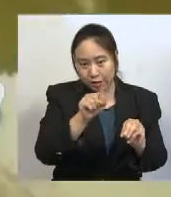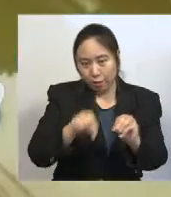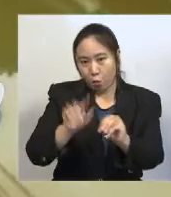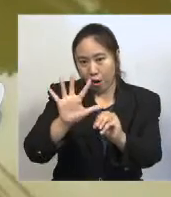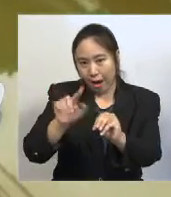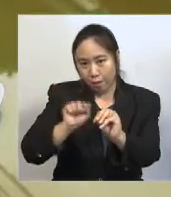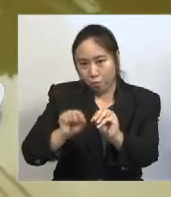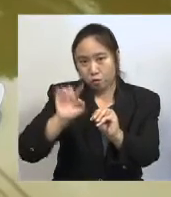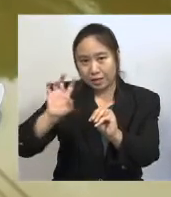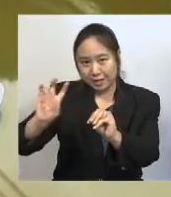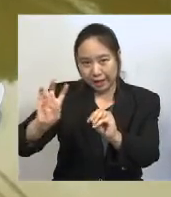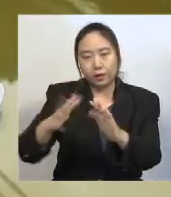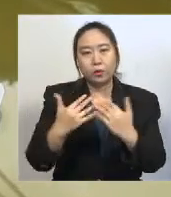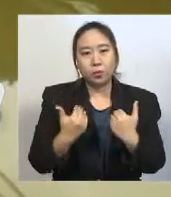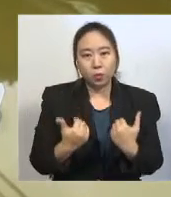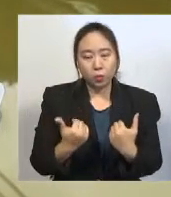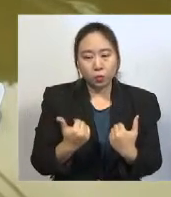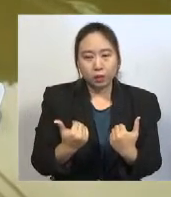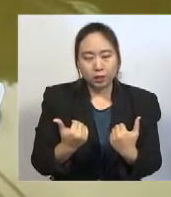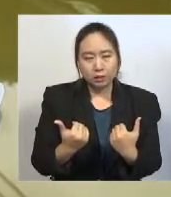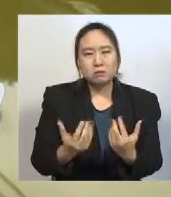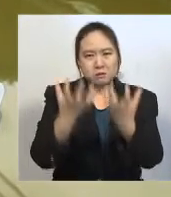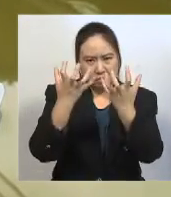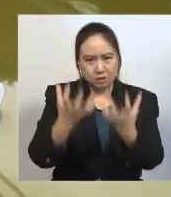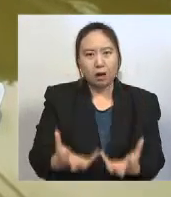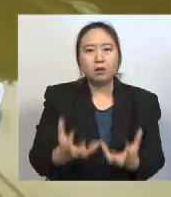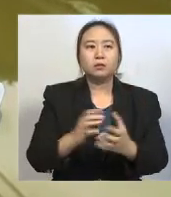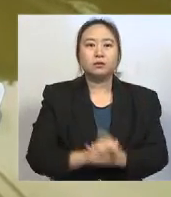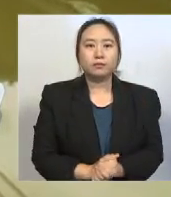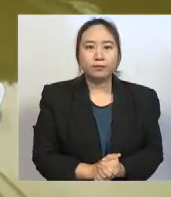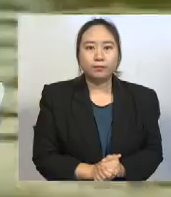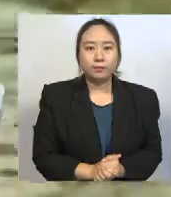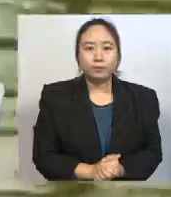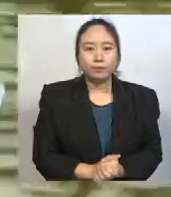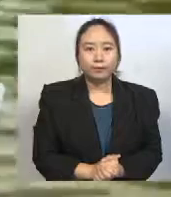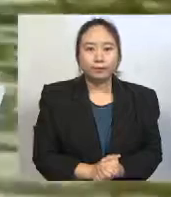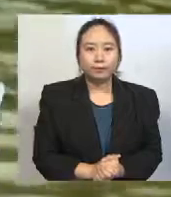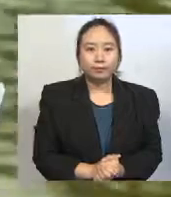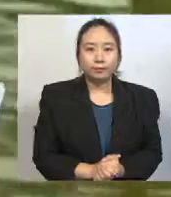ที่ยังคงถือว่ายังหนักพอสมควรนะครับ